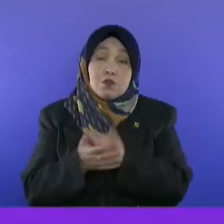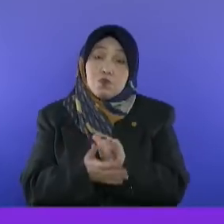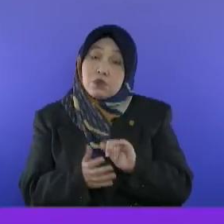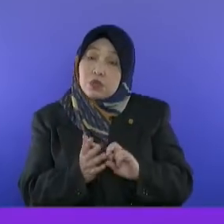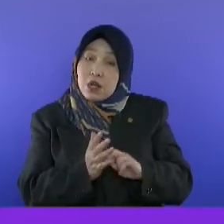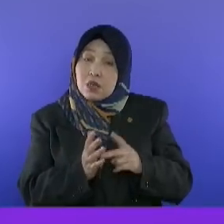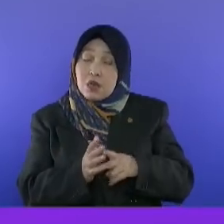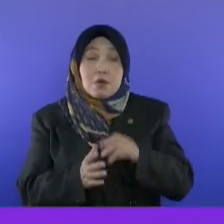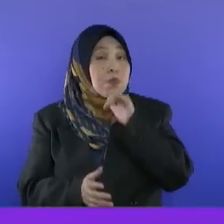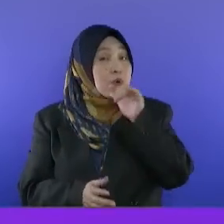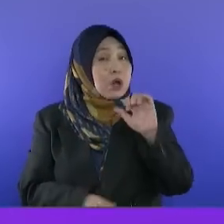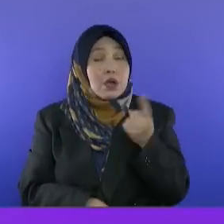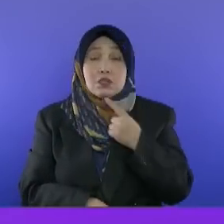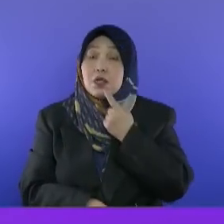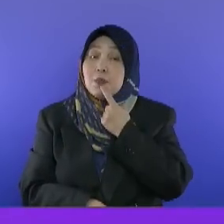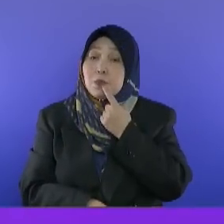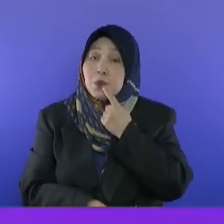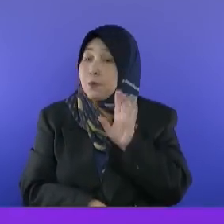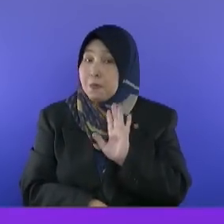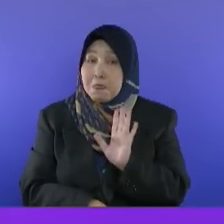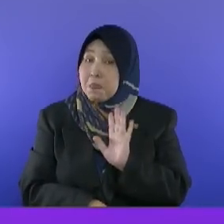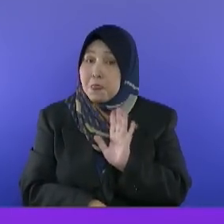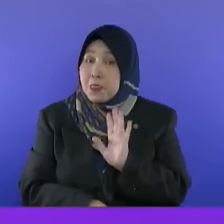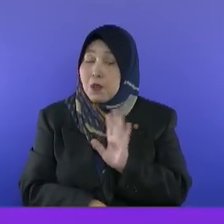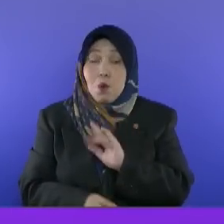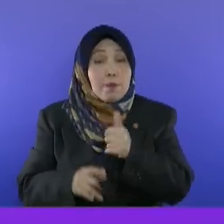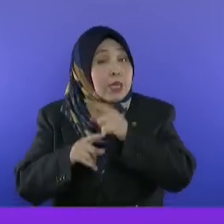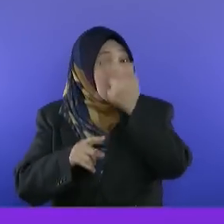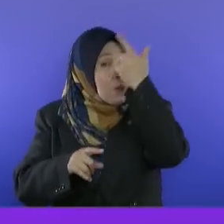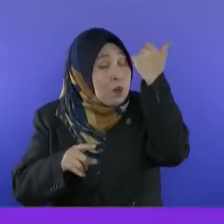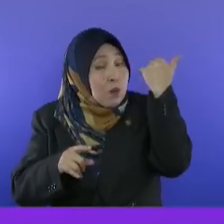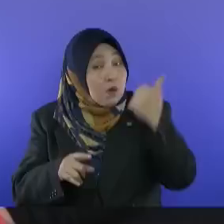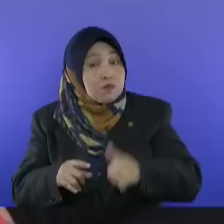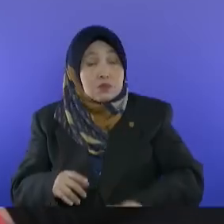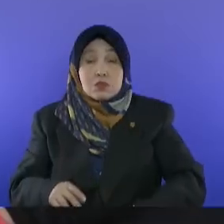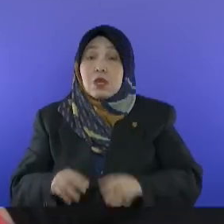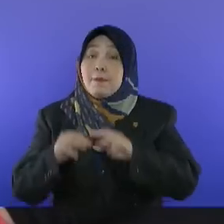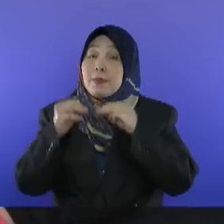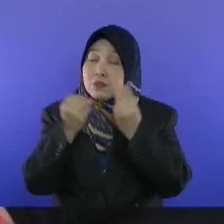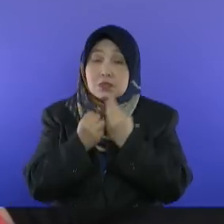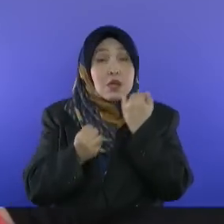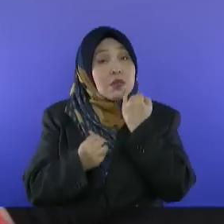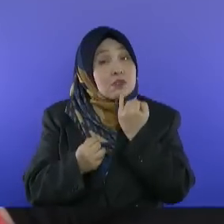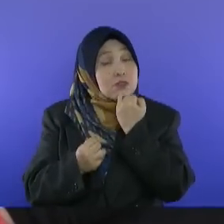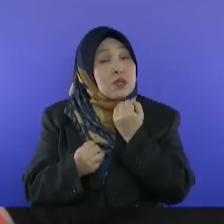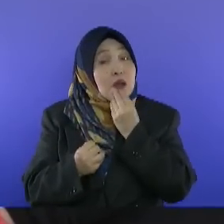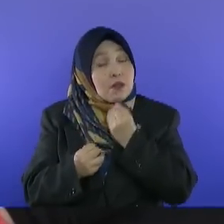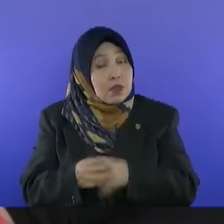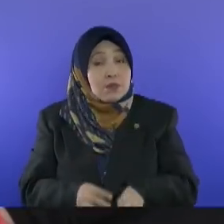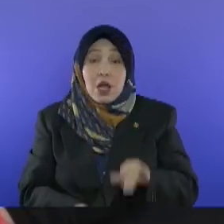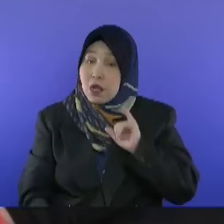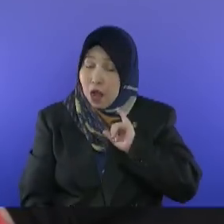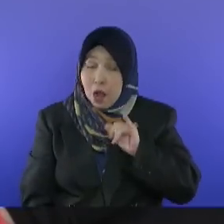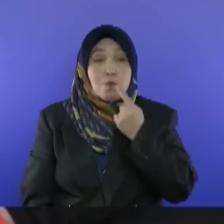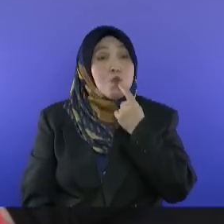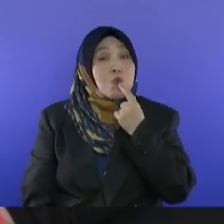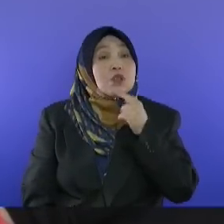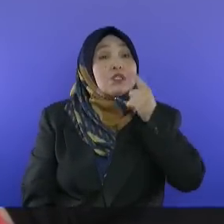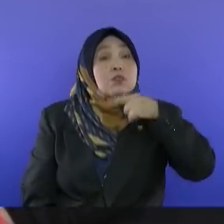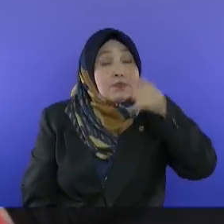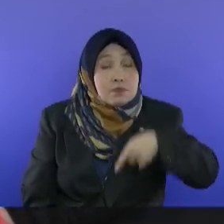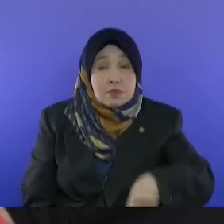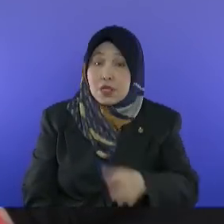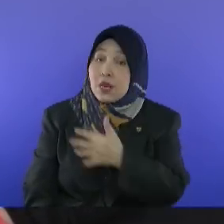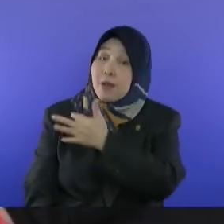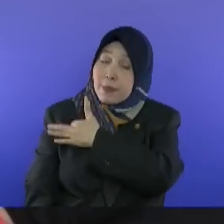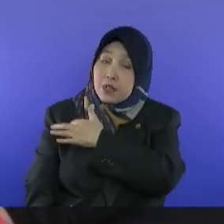tanda bukan hanya bukan Bani Israil ini dekat mulutnya dia kata kami beriman ya tetapi